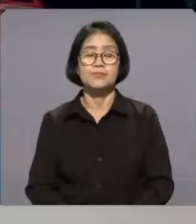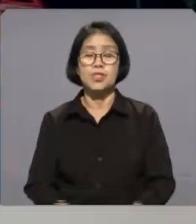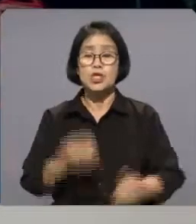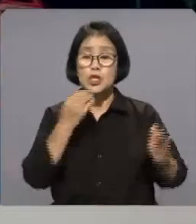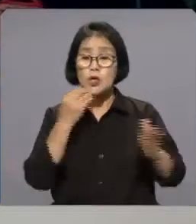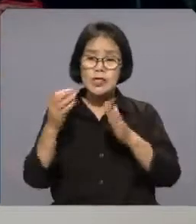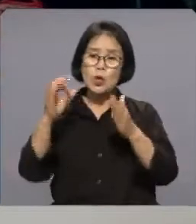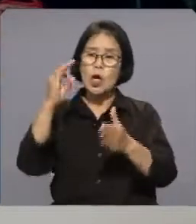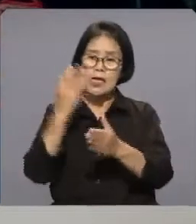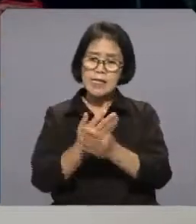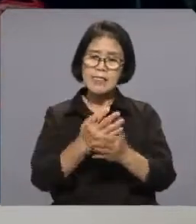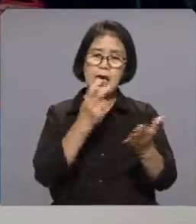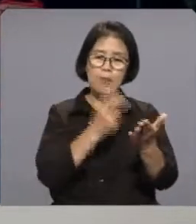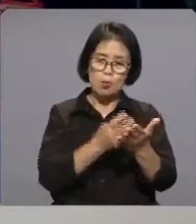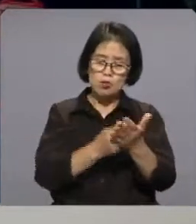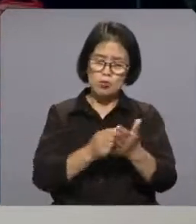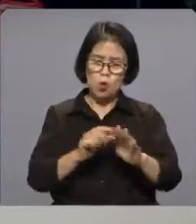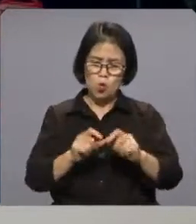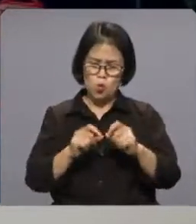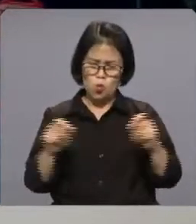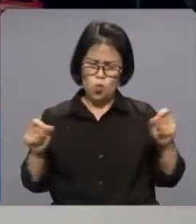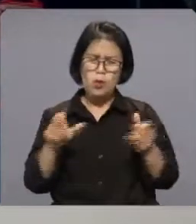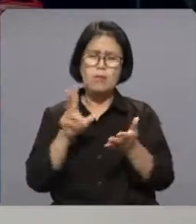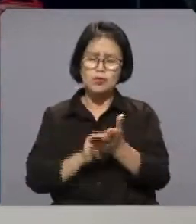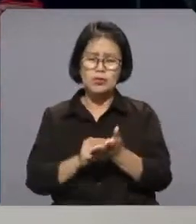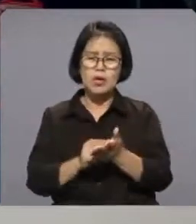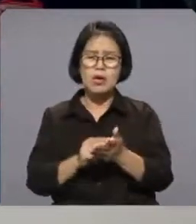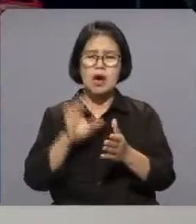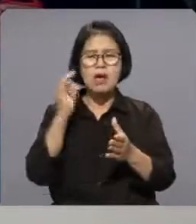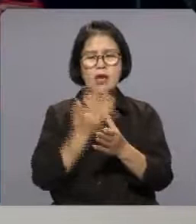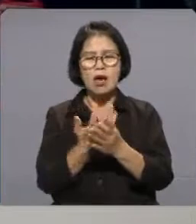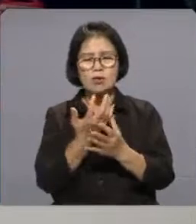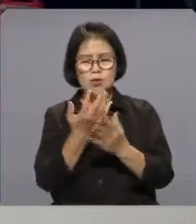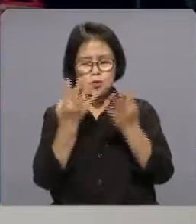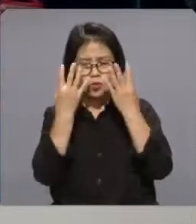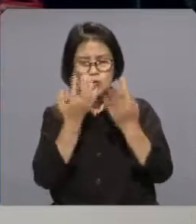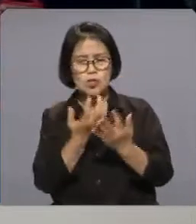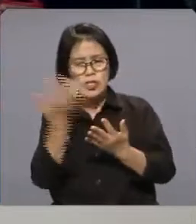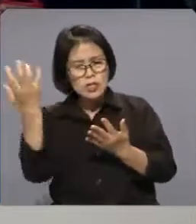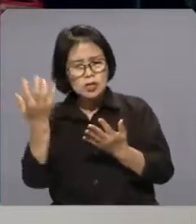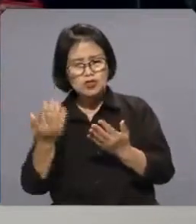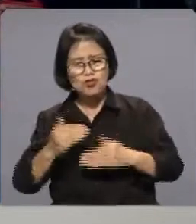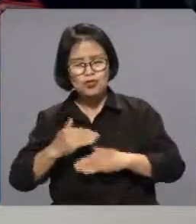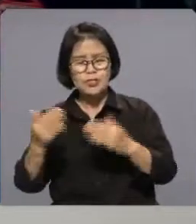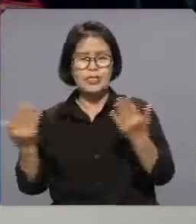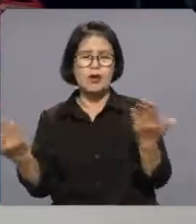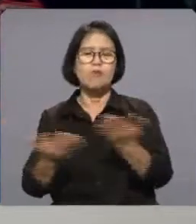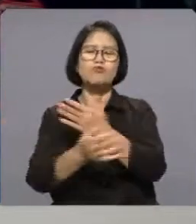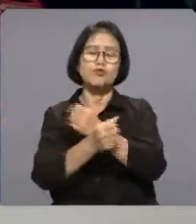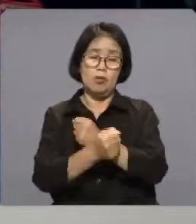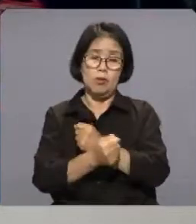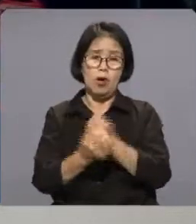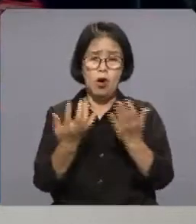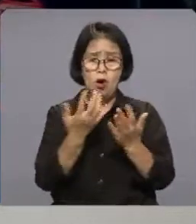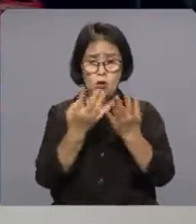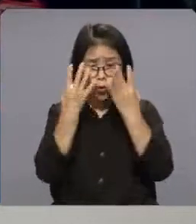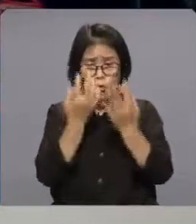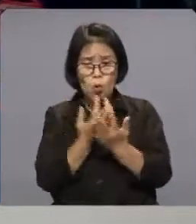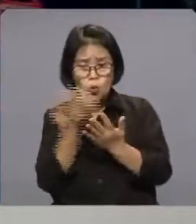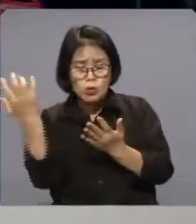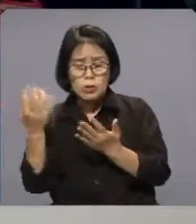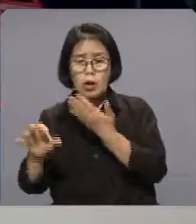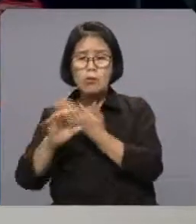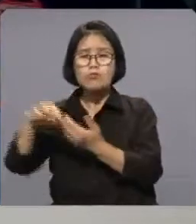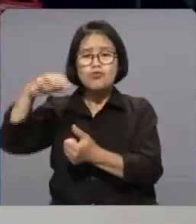경기도 안양시가 법무부와 오랜 현안인 안양교도소 이전을 추진하기로 업무 협약을 맺었습니다. 그런데 교도소는 옮기되